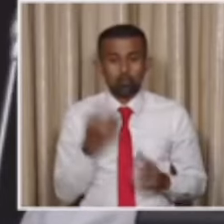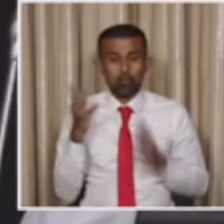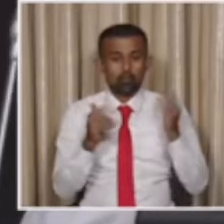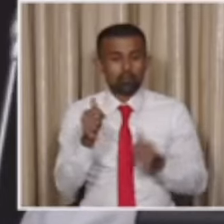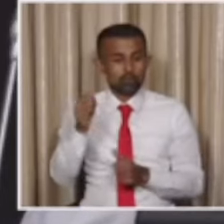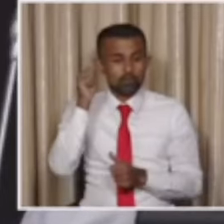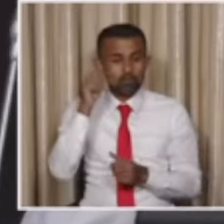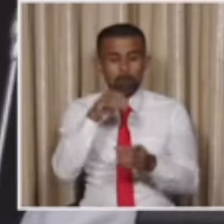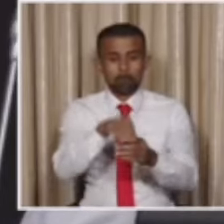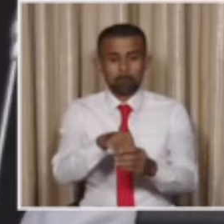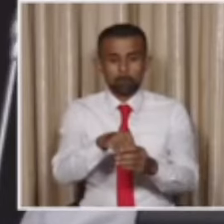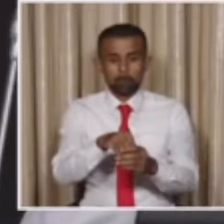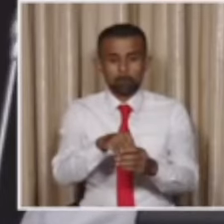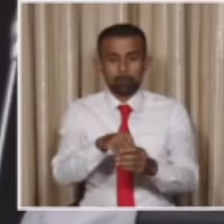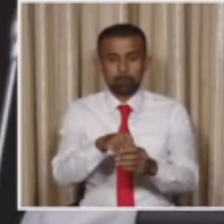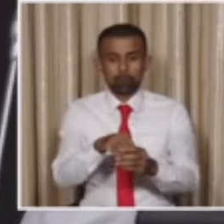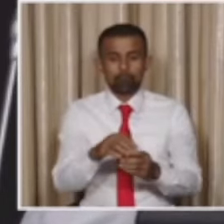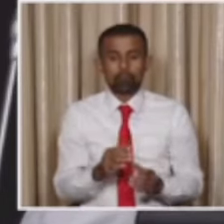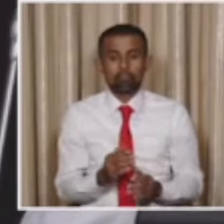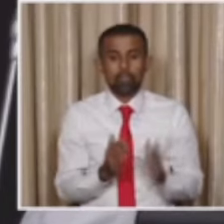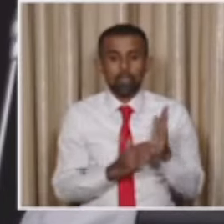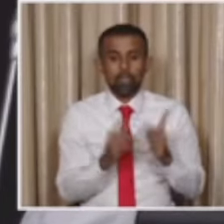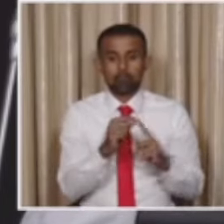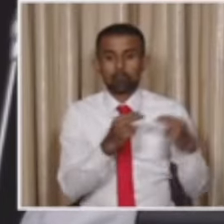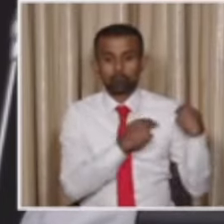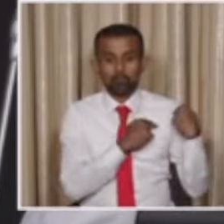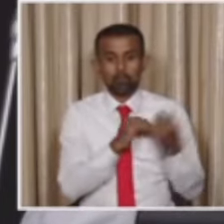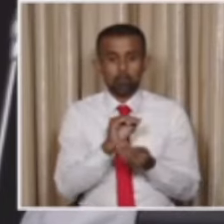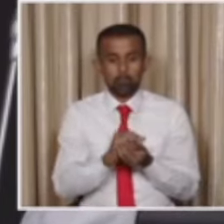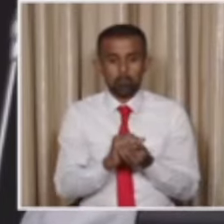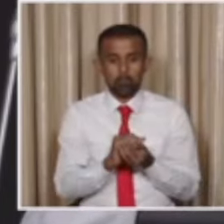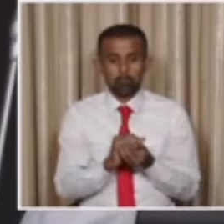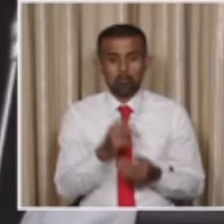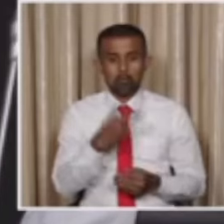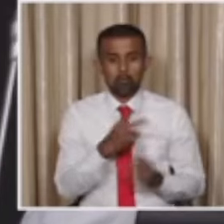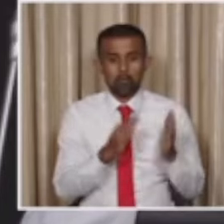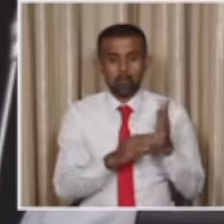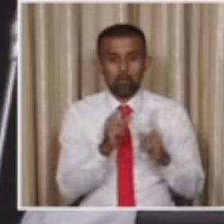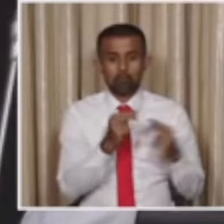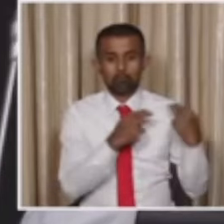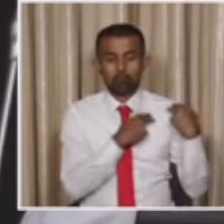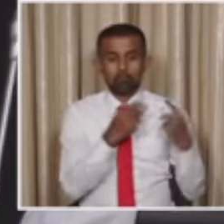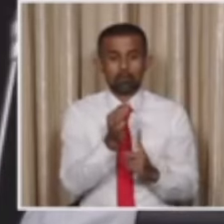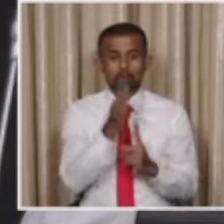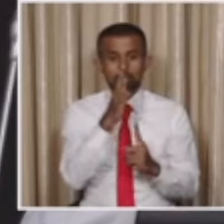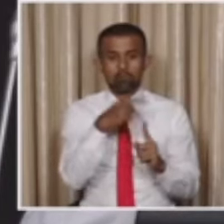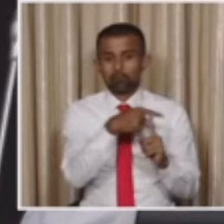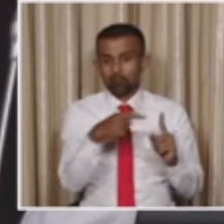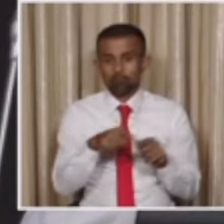ඉතිහාසයට එකතු වෙලා තියෙන්නේ ඇමතිකන් දරමින් නැත්තන් නියෝජ්‍ය ඇමතිකන් දරමින් විදායකය කොටසක්